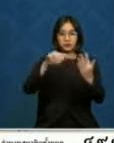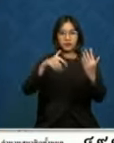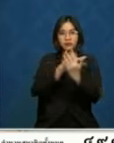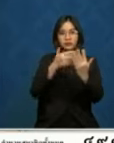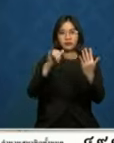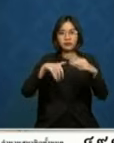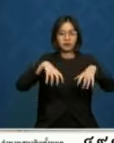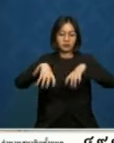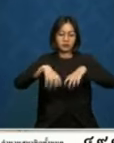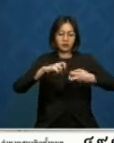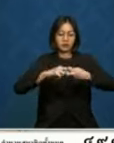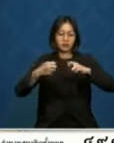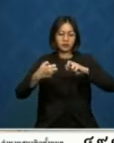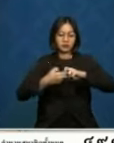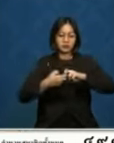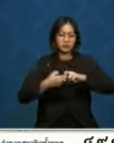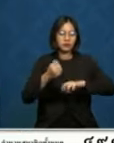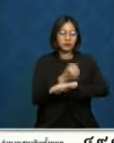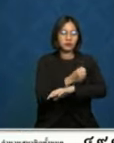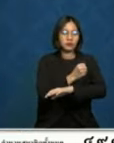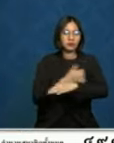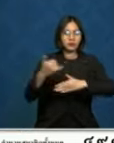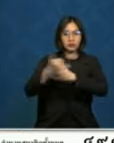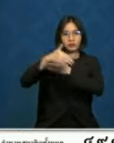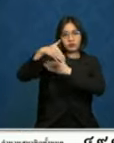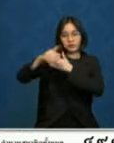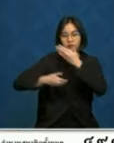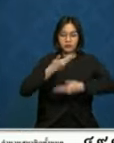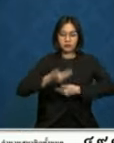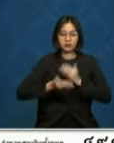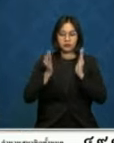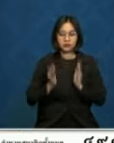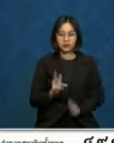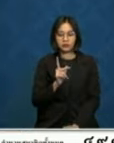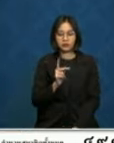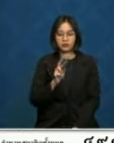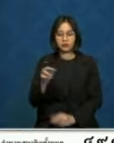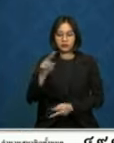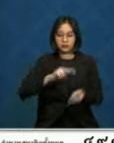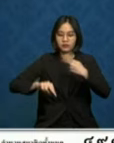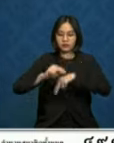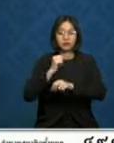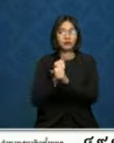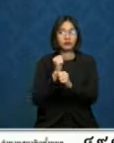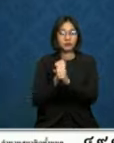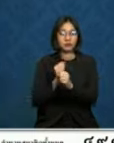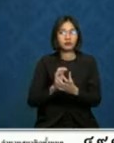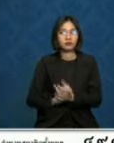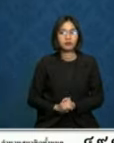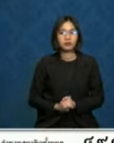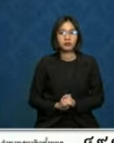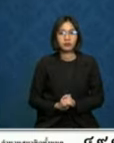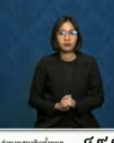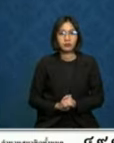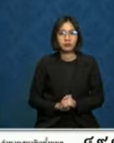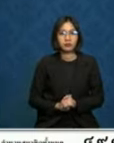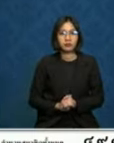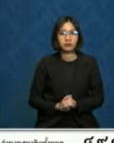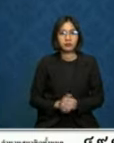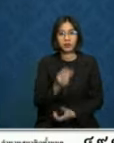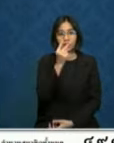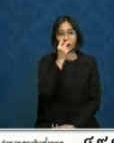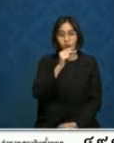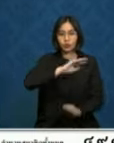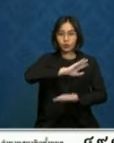ดการปัญหาแรงงานต่างด้าวและการค้ามนุษย์ของกรมการจัดหางานครับท่านประธานท่านประธานครับเดี๋ยวเราม